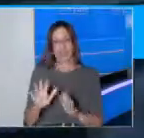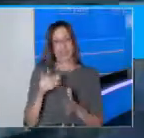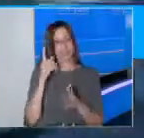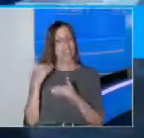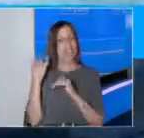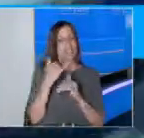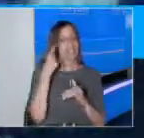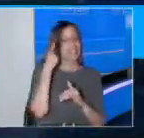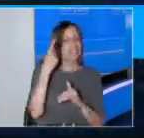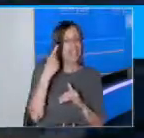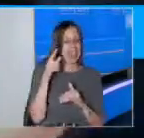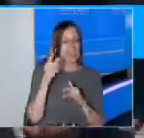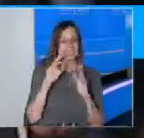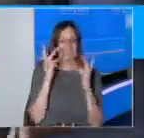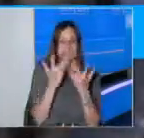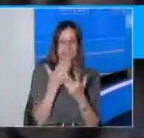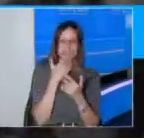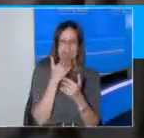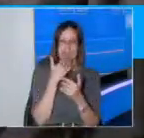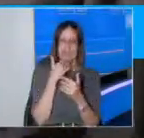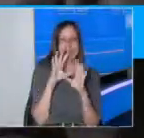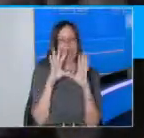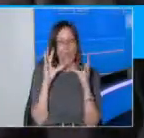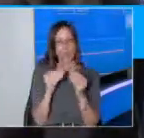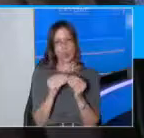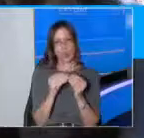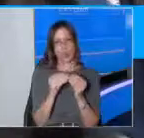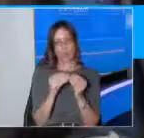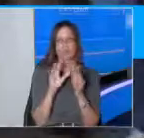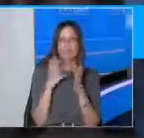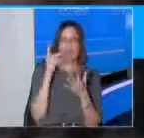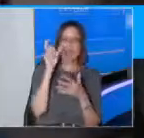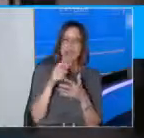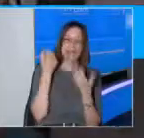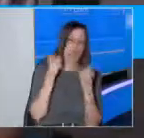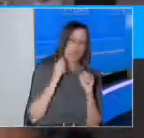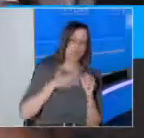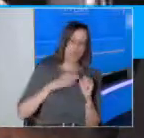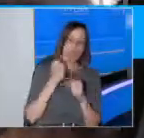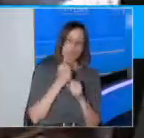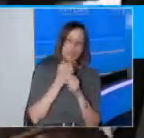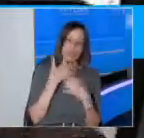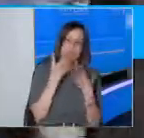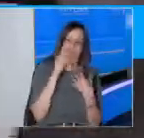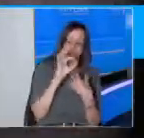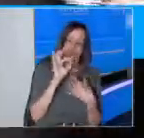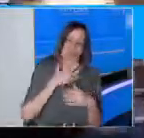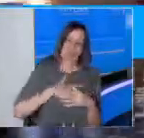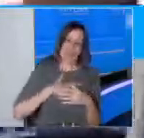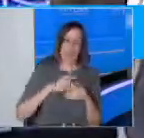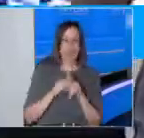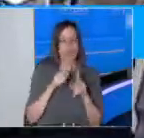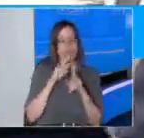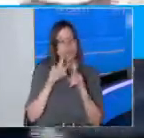הידע לעבר הציבור הישראלי כולו, ועד רבה, אם אדם חילוני רוצה לעשות אינטרפטציה מסוימת של החגים, כמו למשל לדבר